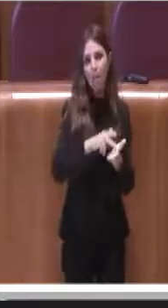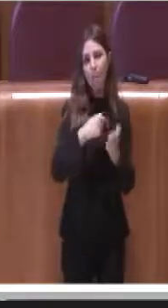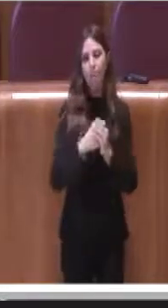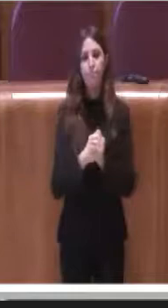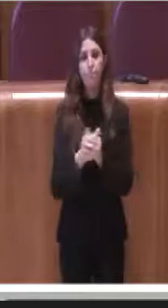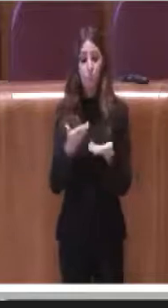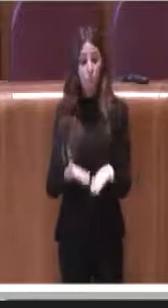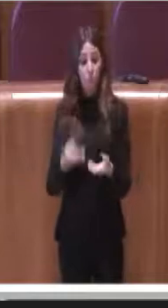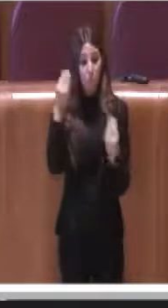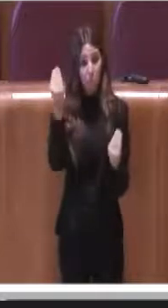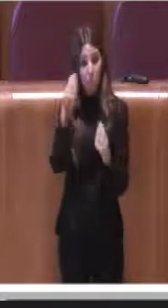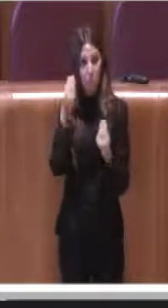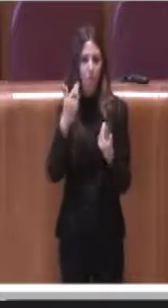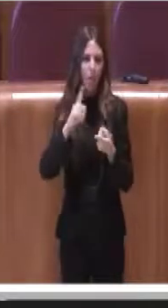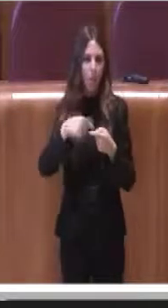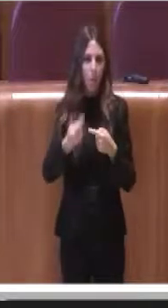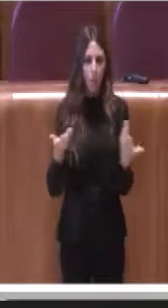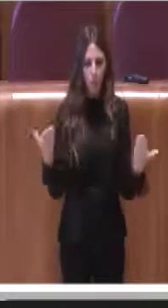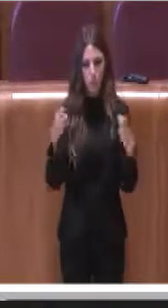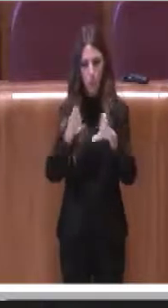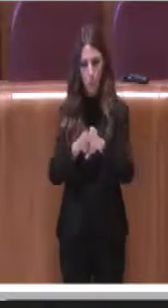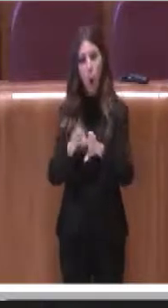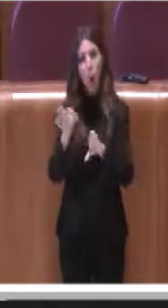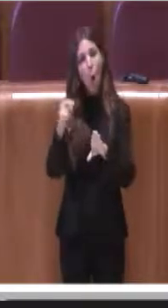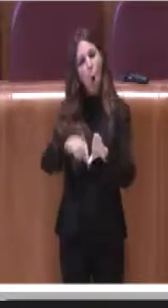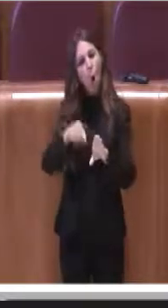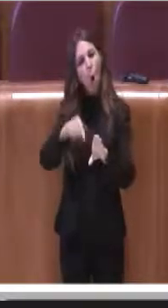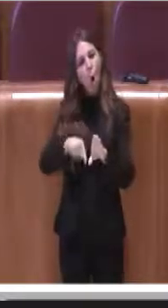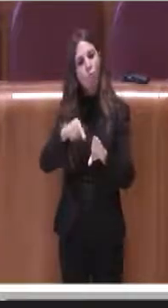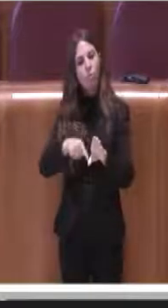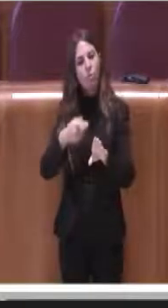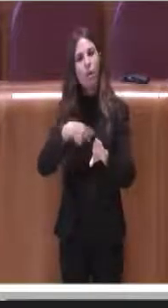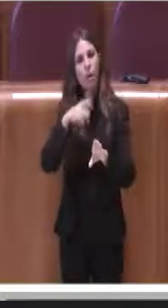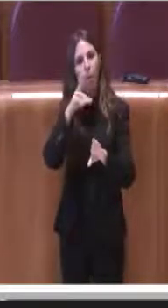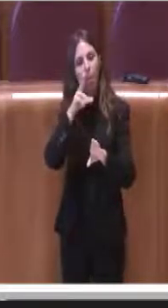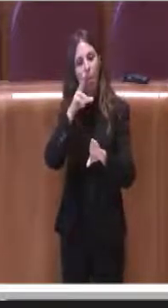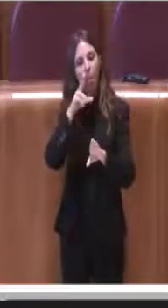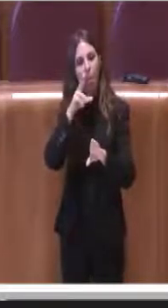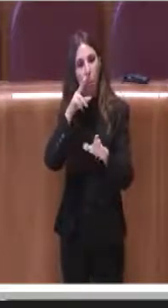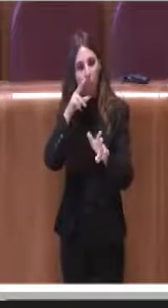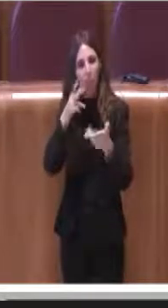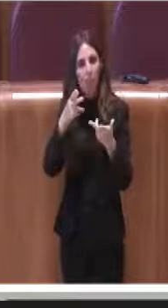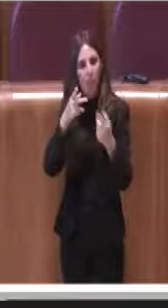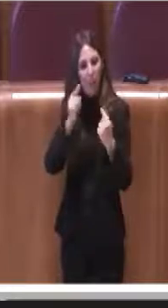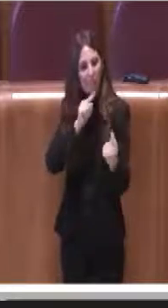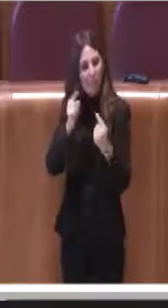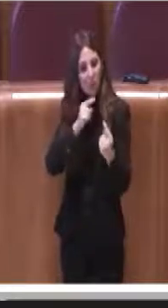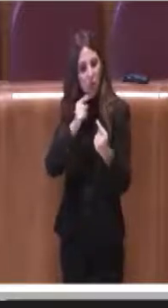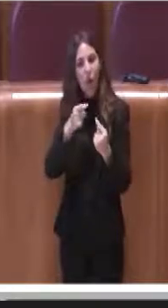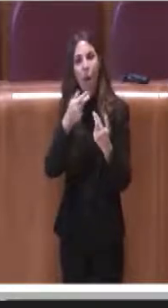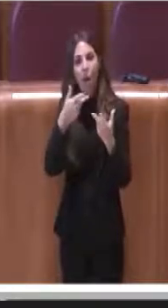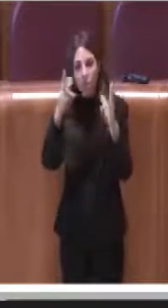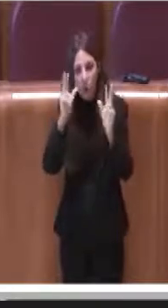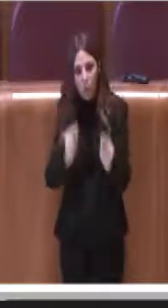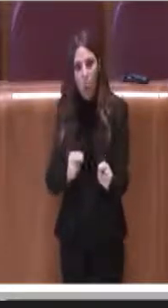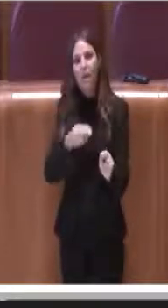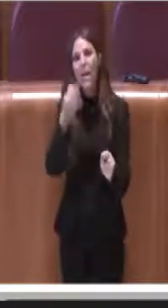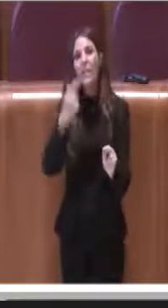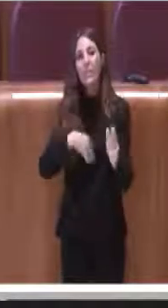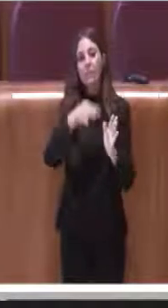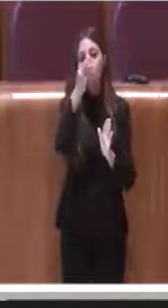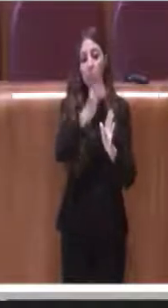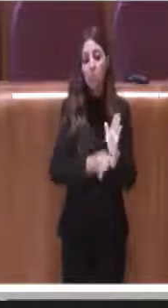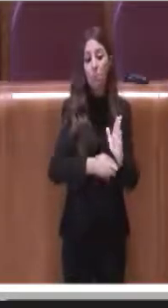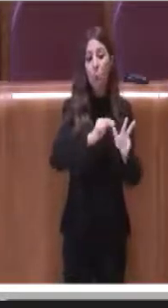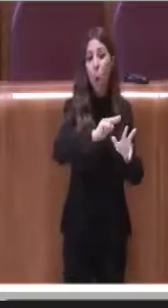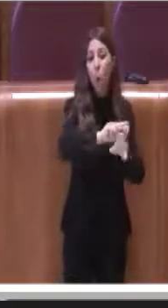chiudo. Se oggi ci troviamo a parlare ancora di questo, nonostante le regolamentazioni dei comuni, che sono stati